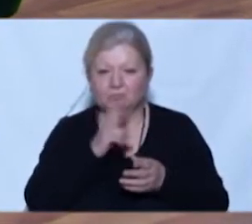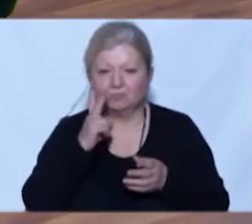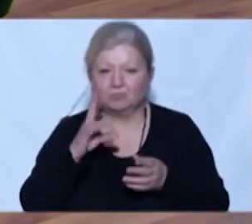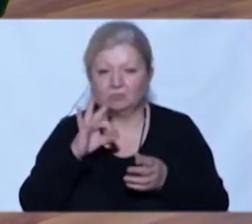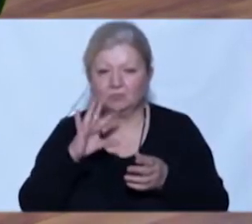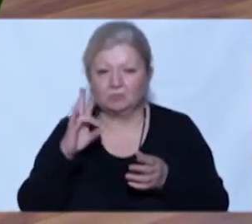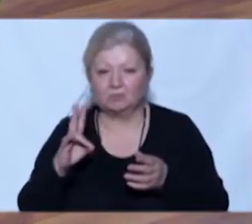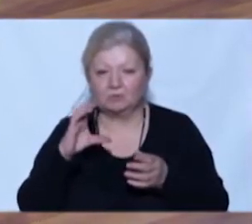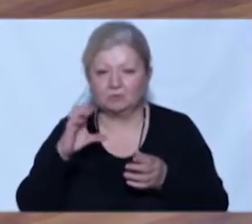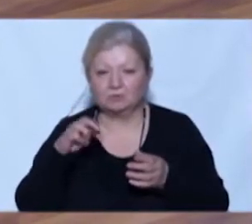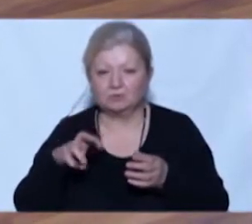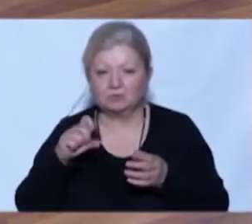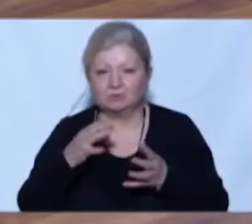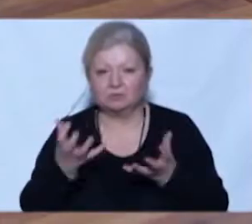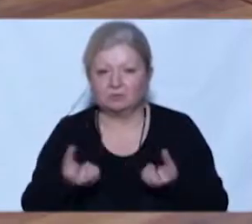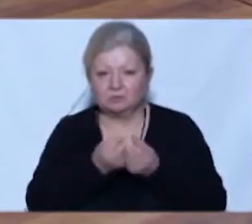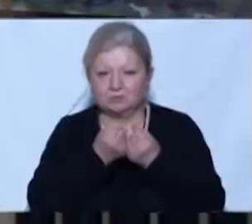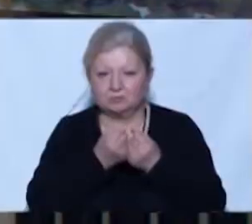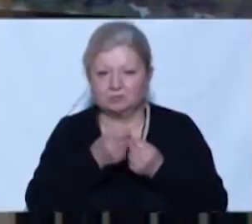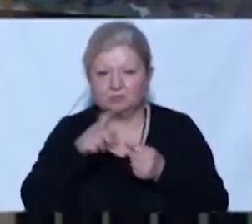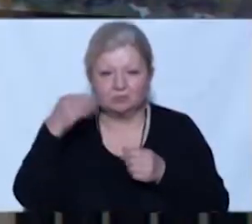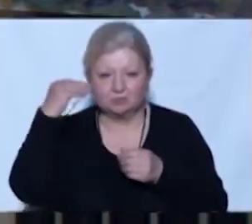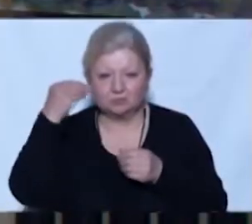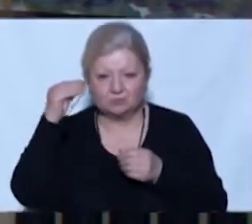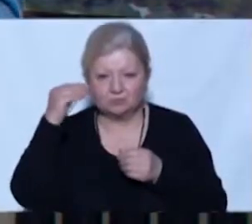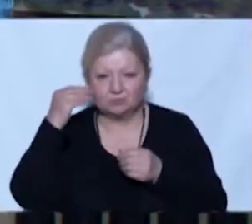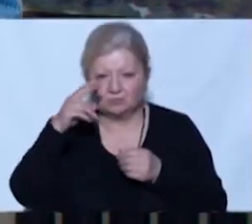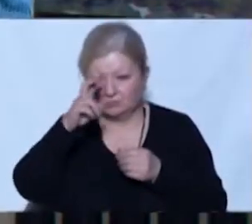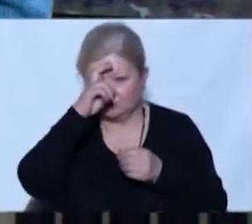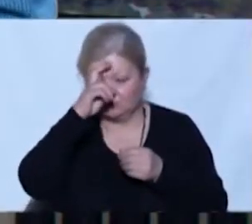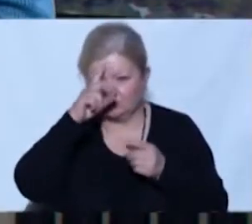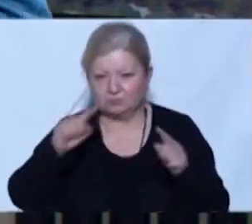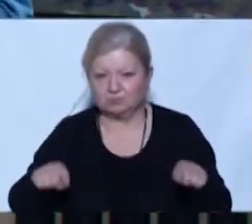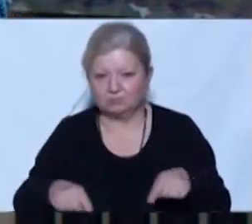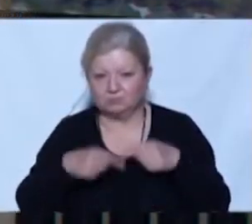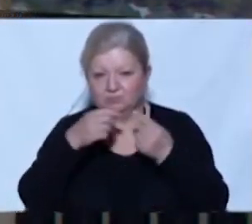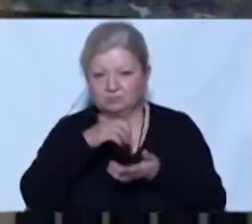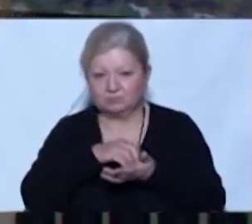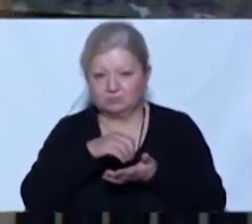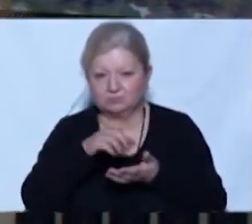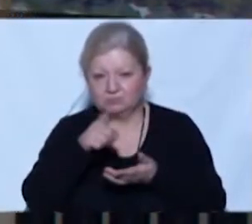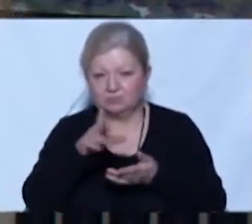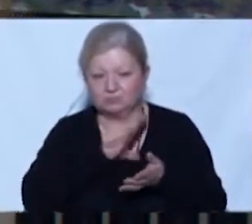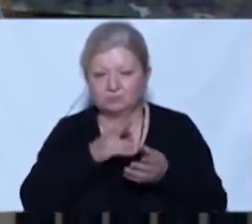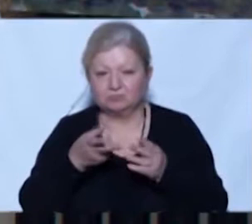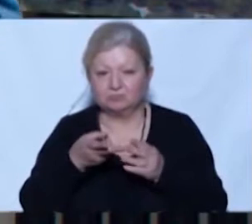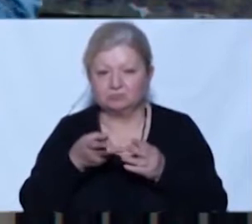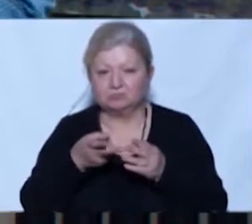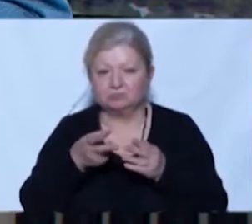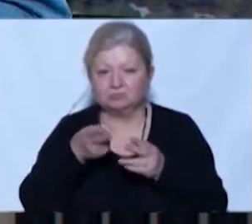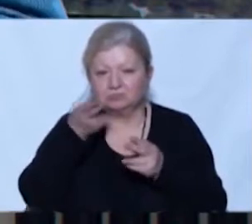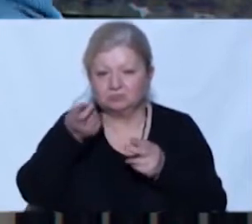კონსტანტინოპოლის აღებამ და იქ თურქეთის სახელმწიფოს წარმოქმნამ პრაქტიკულად ჩაკეტა ხმელთაშუა ზღვიდან შავ